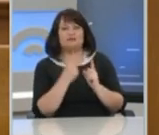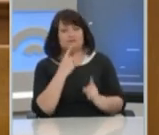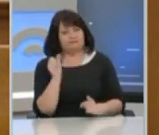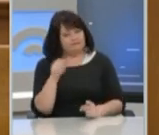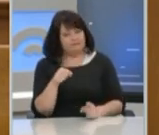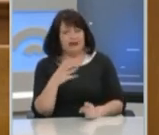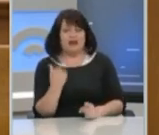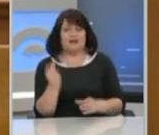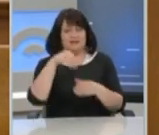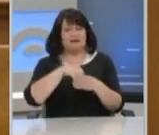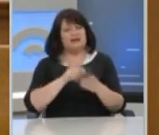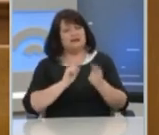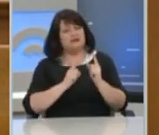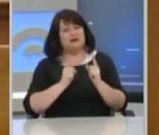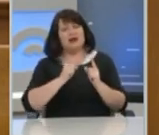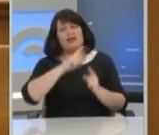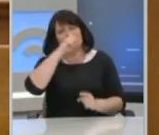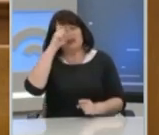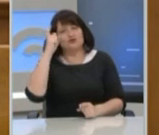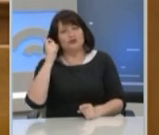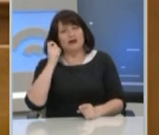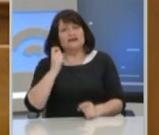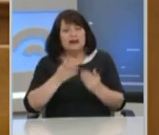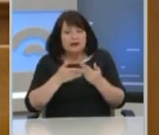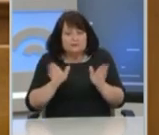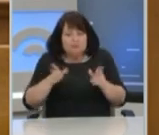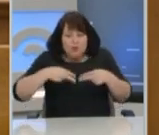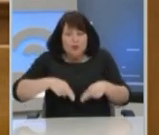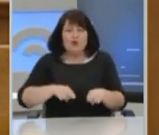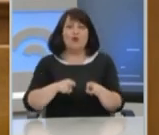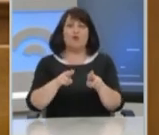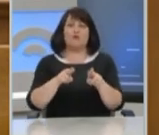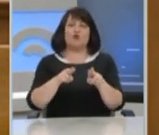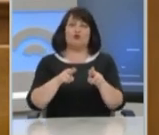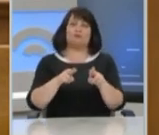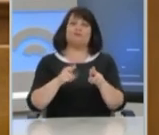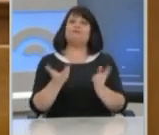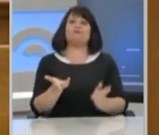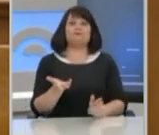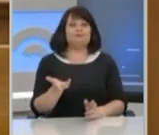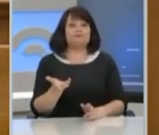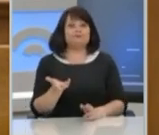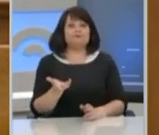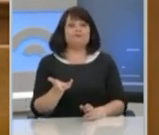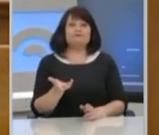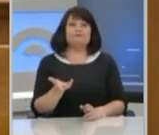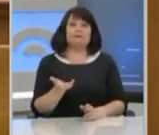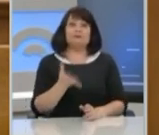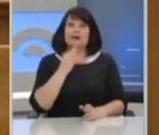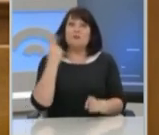ότι έχει δυσκολίες. Ανοίγει όμως ένα δρόμο μπροστά μας. Αποτελεί, θα έλεγα, μια αποφασιστική καμπή.